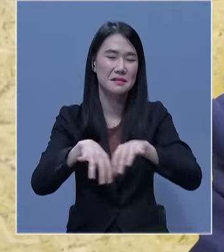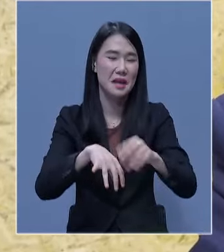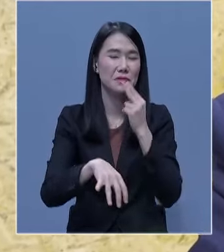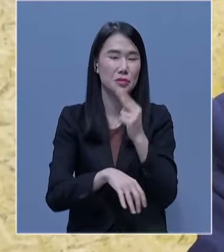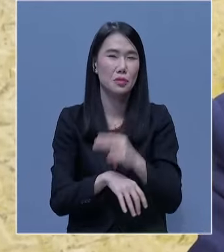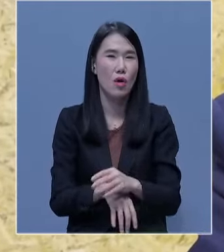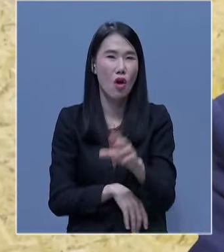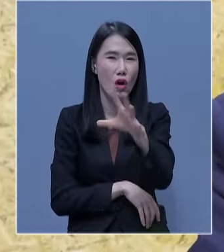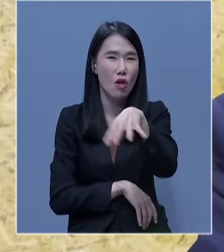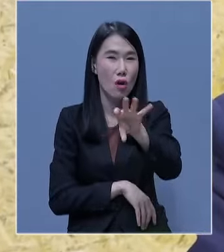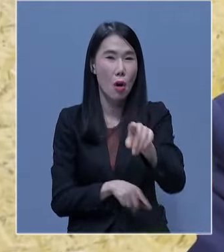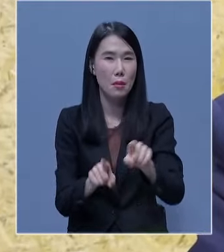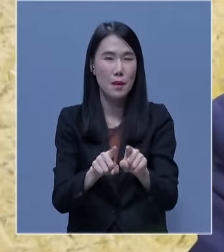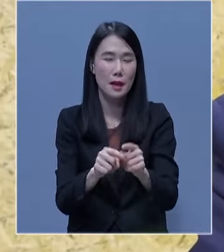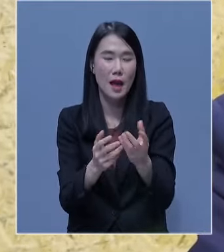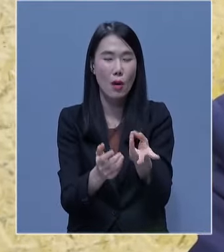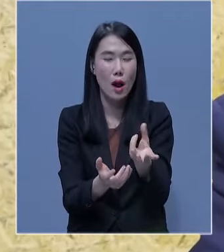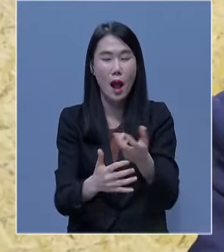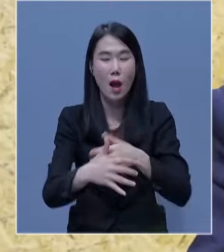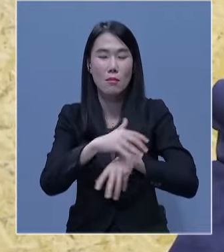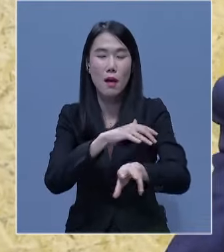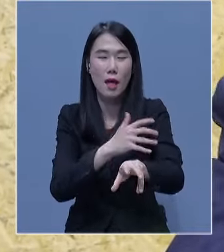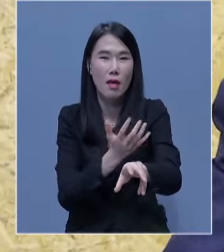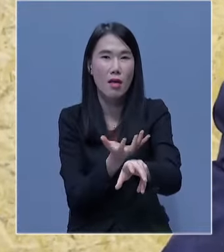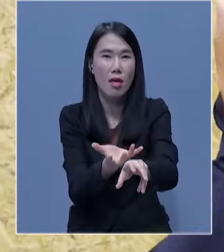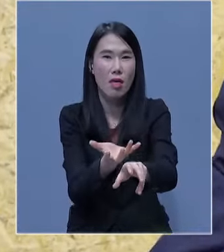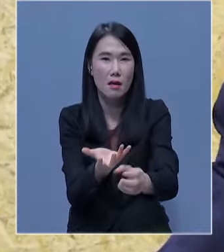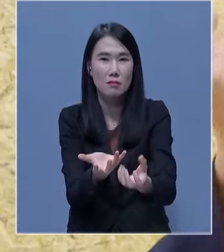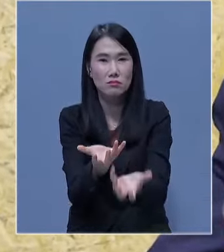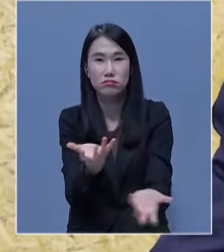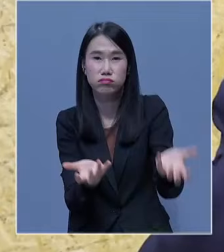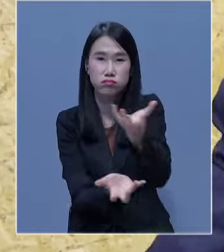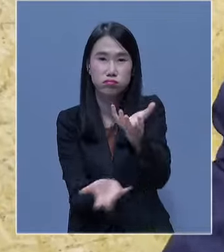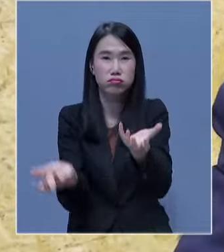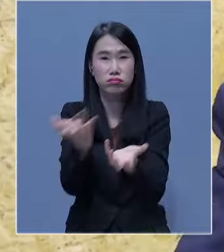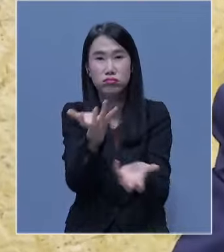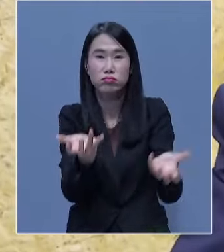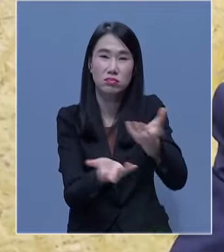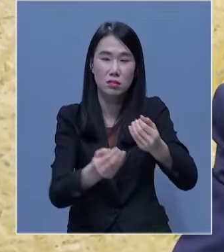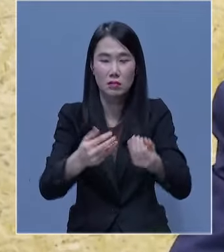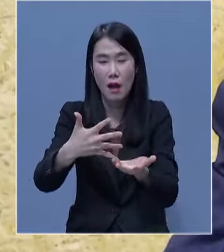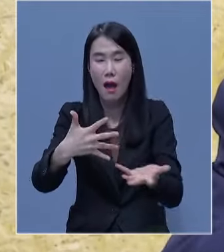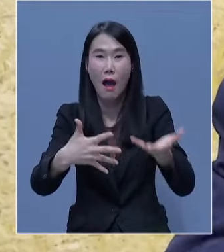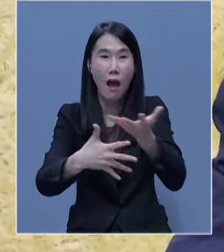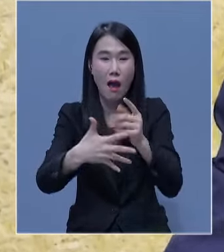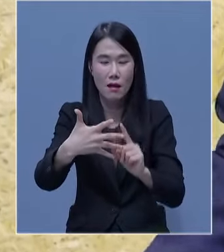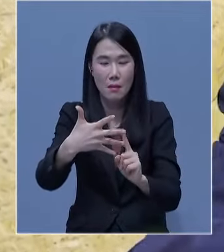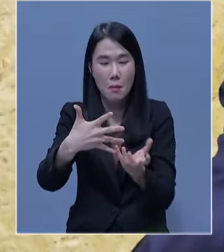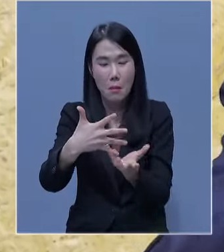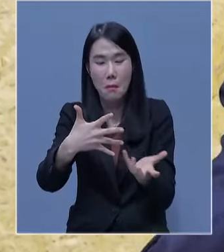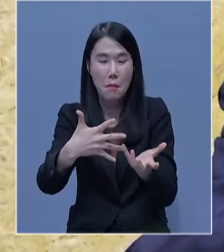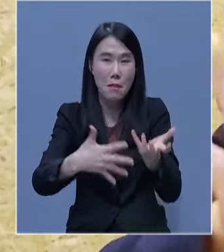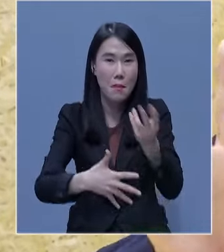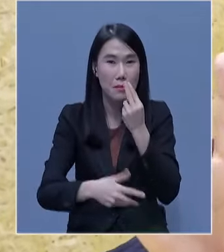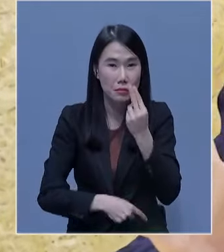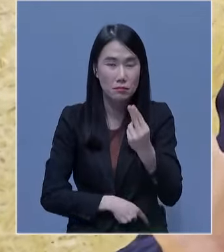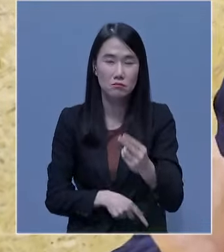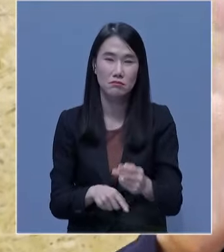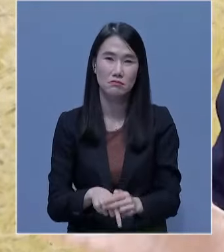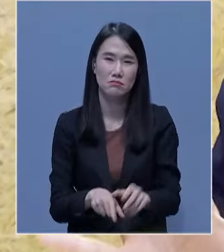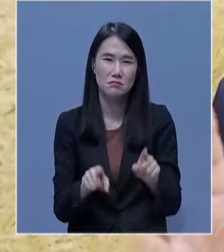าวใหม่อะไรไปซุกไว้เรียบร้อยแล้วเขาถึงกล้าลื้อขึ้นมากี่ชั้น5ชั้นอะไรที่เขาพูดนั้นการที่เขากล้าทำแบบนี้แล้วปรากฏว่ากลายเป็นกระสอ